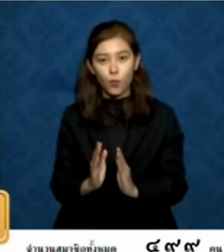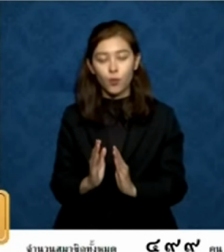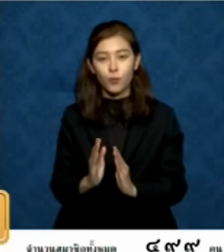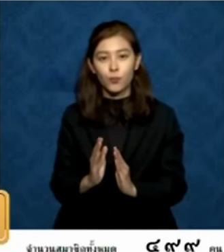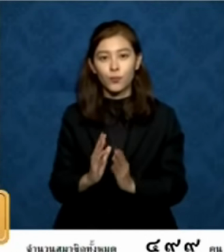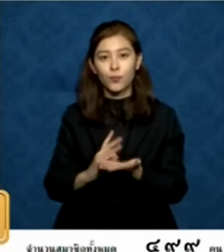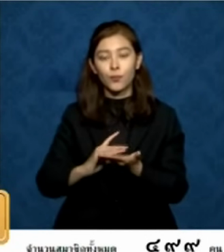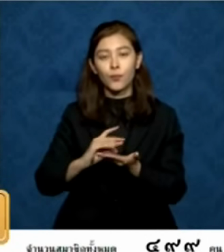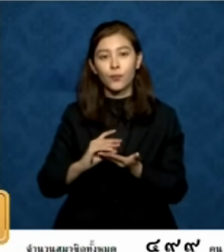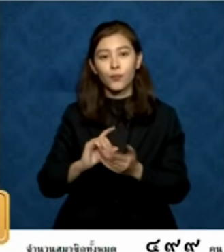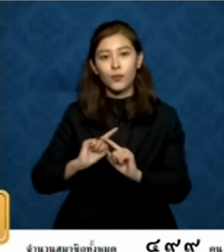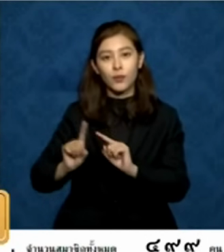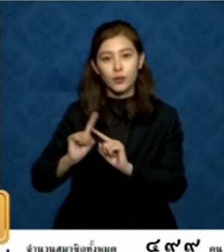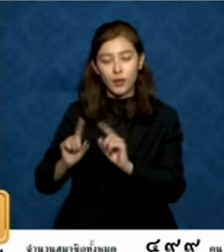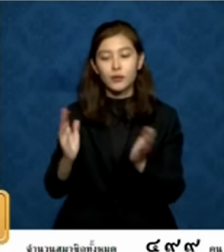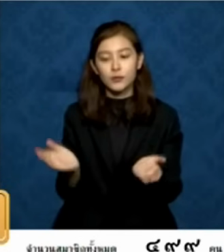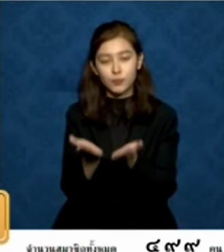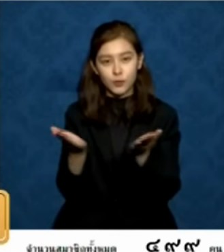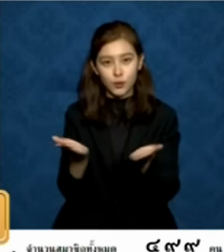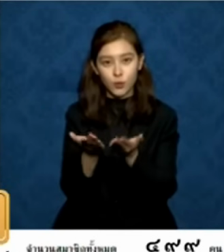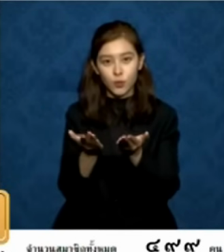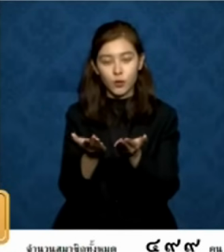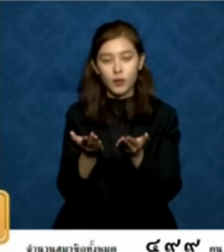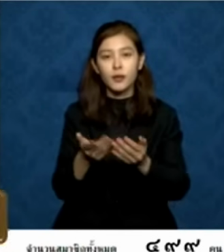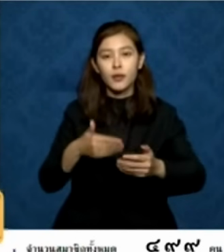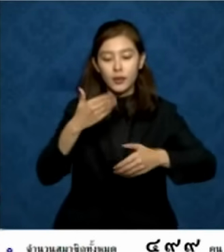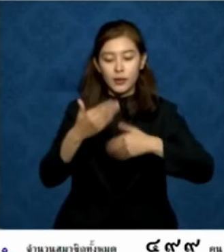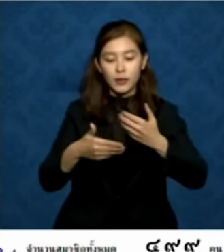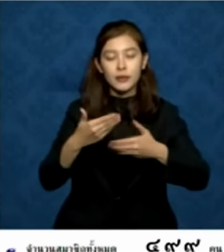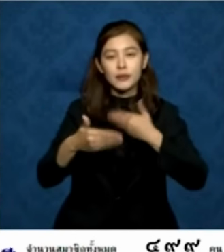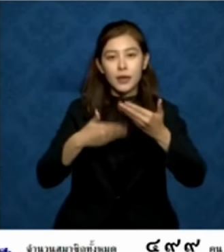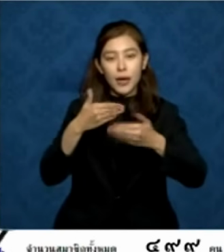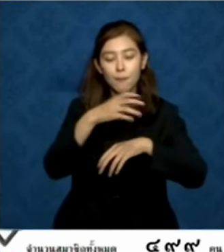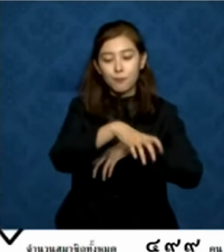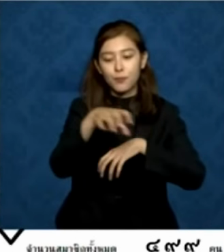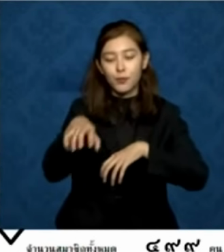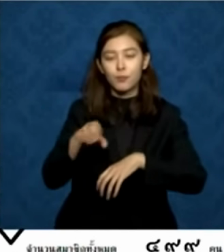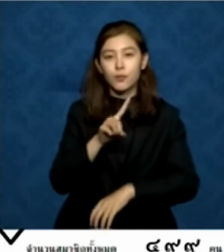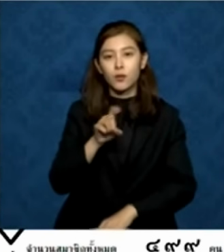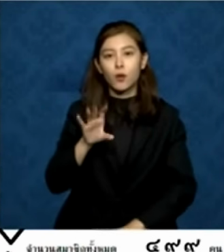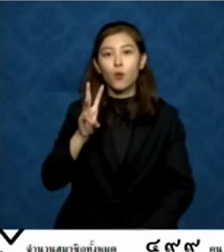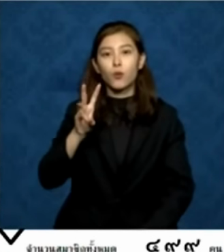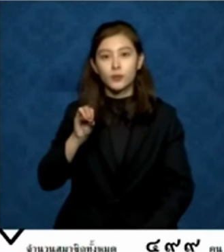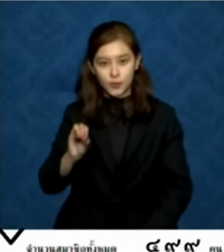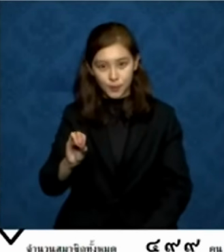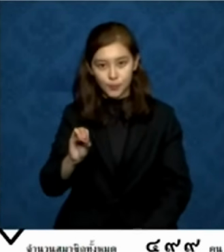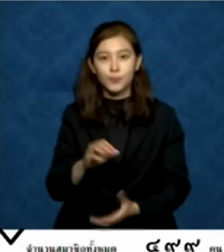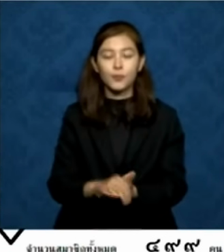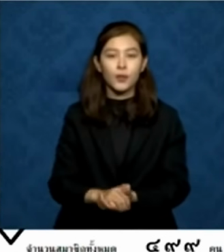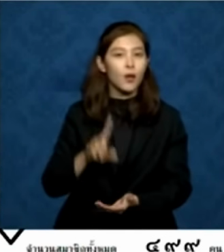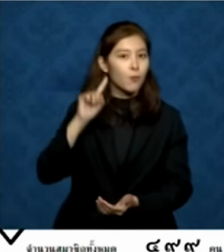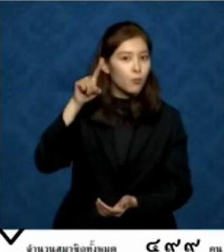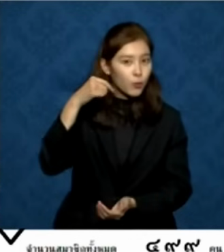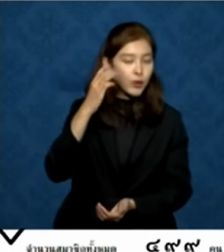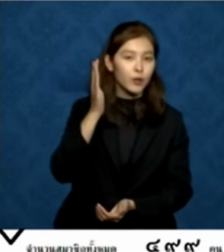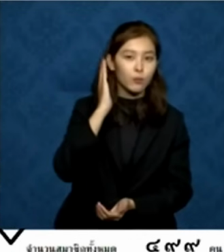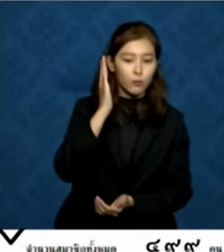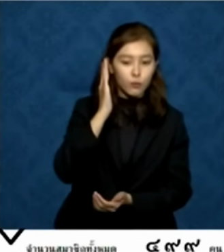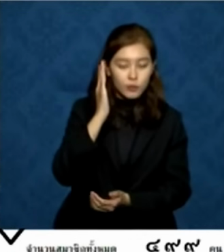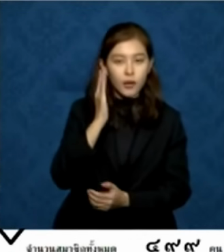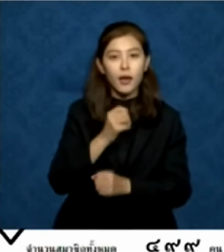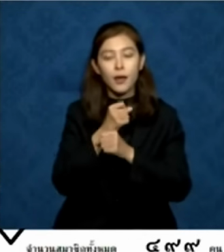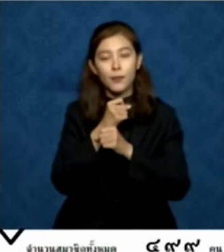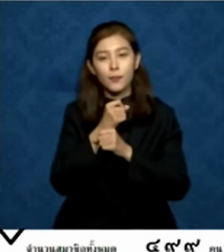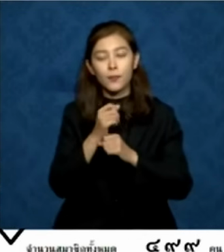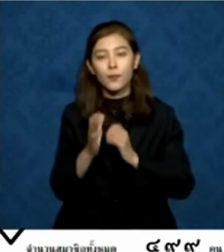าหกิจเพื่อสังคม160กิจการสนับสนุนทุกเพศสภาพเป็นพลังการขับเคลื่อนการพัฒ